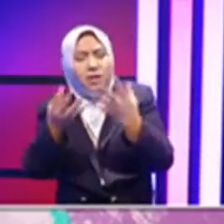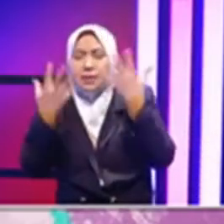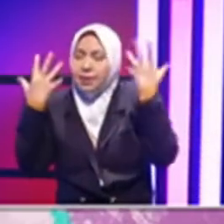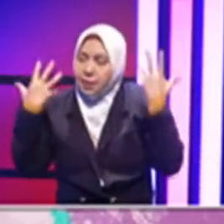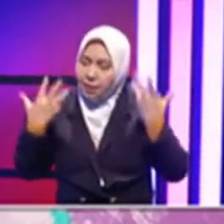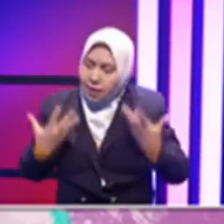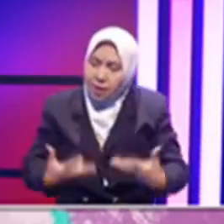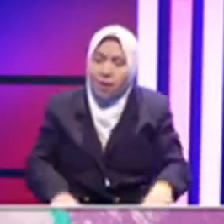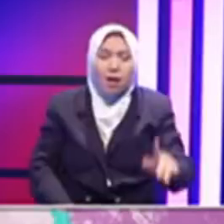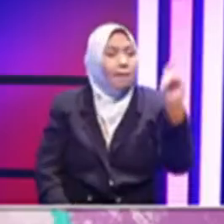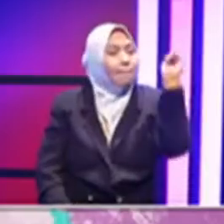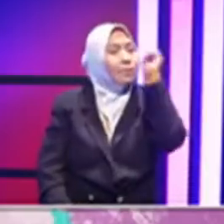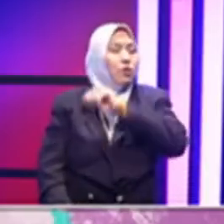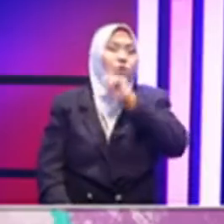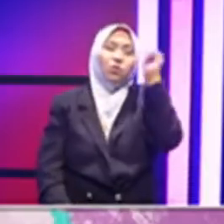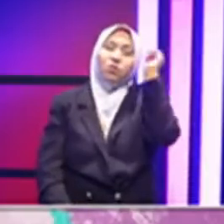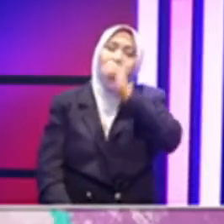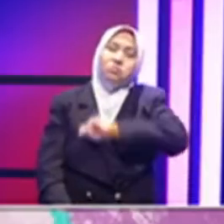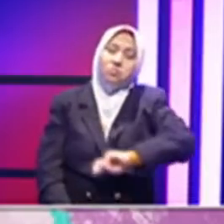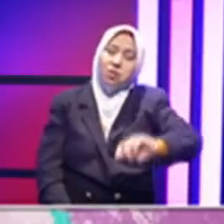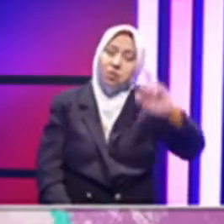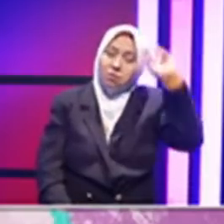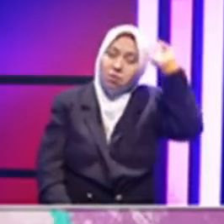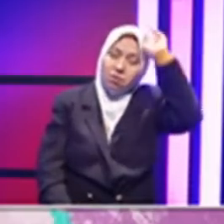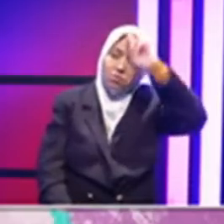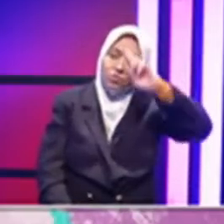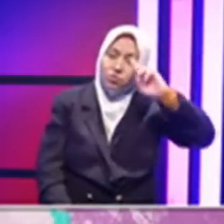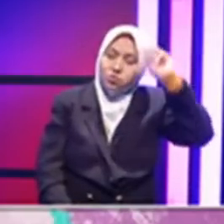كذب الرسل فحق